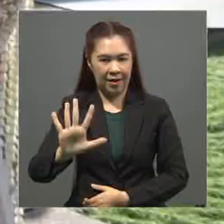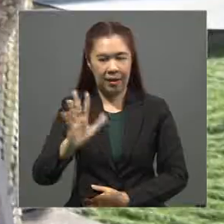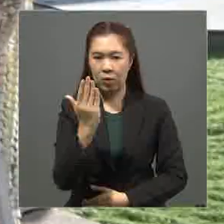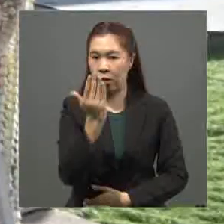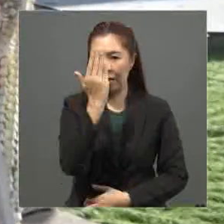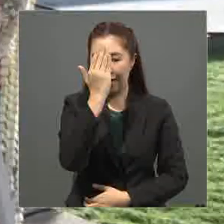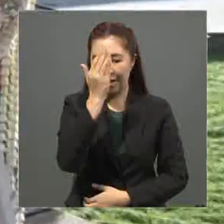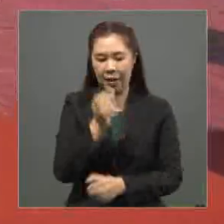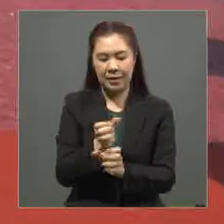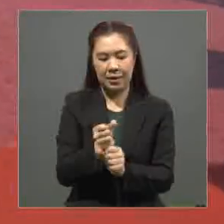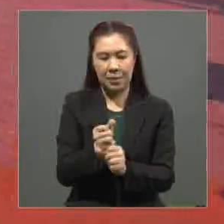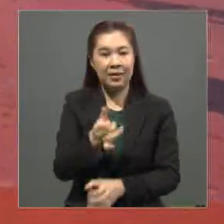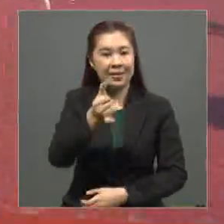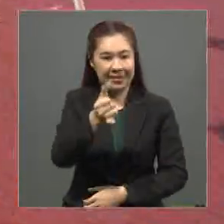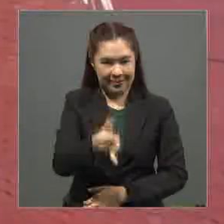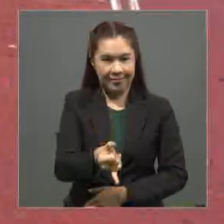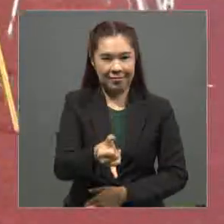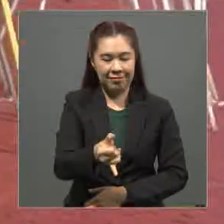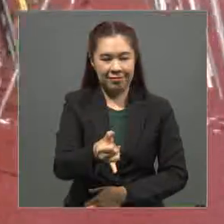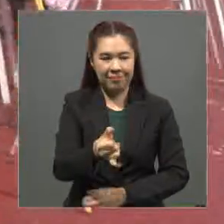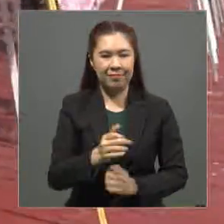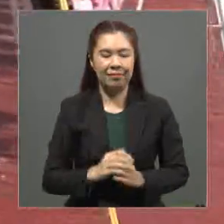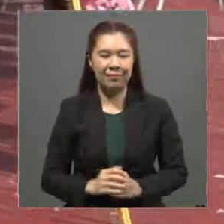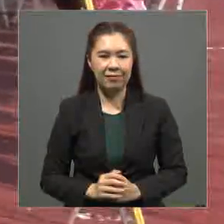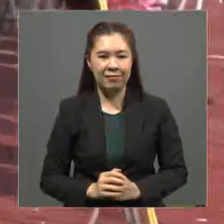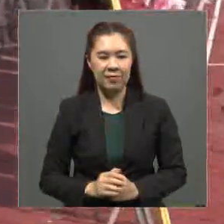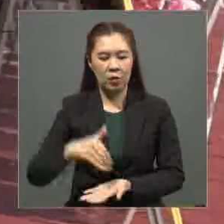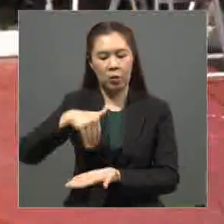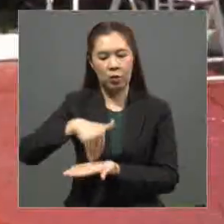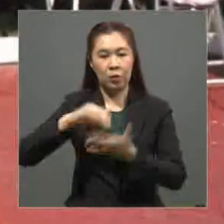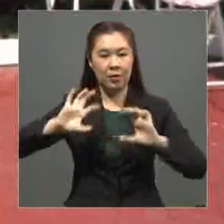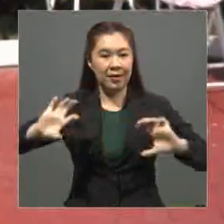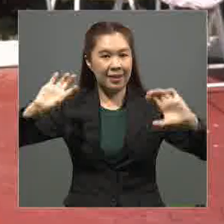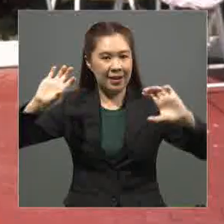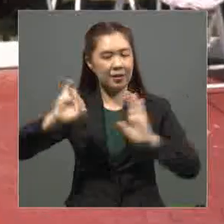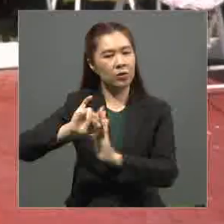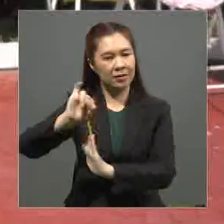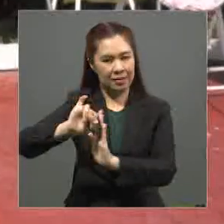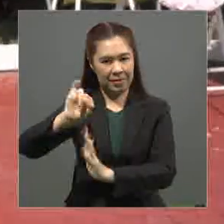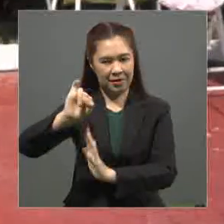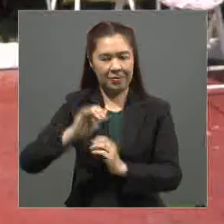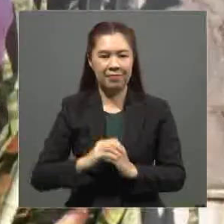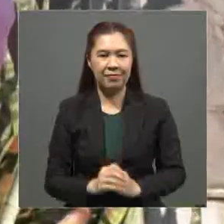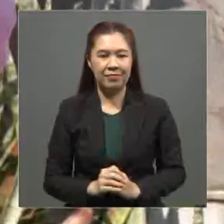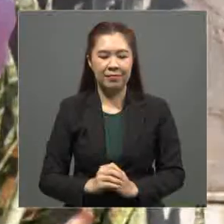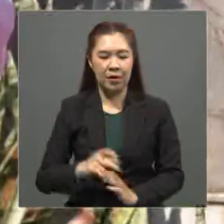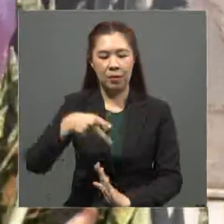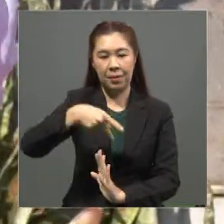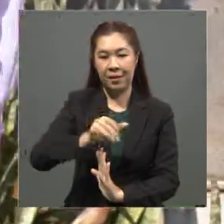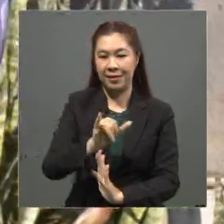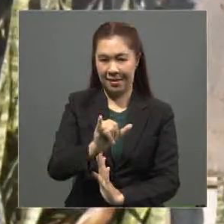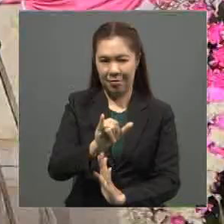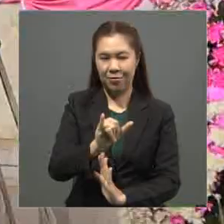พระบรมราชานุสาวรียพระระบาทสมเด็จพระจุลจอมเกล้าเจ้าอยู่หัวศูนย์ราชการจังหวัดเชียงใหม่ส่วนที่จังหวัดพะเยาค่ะนาย